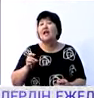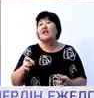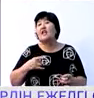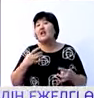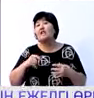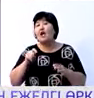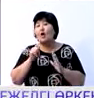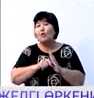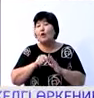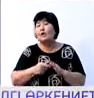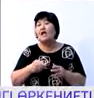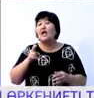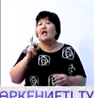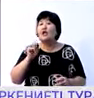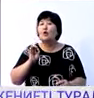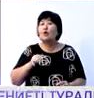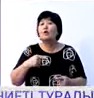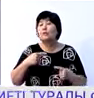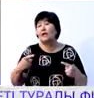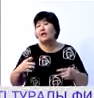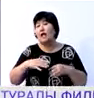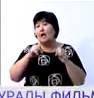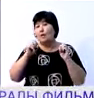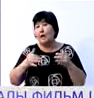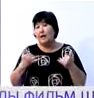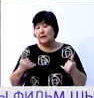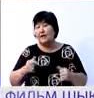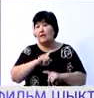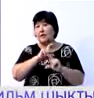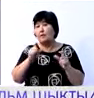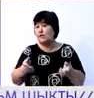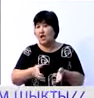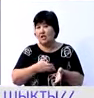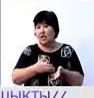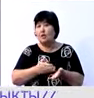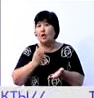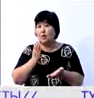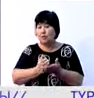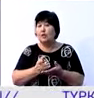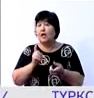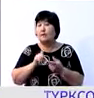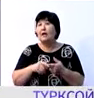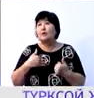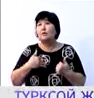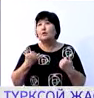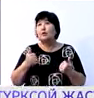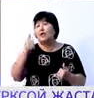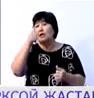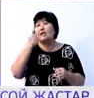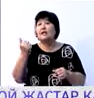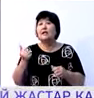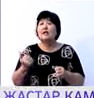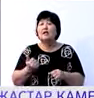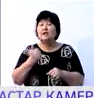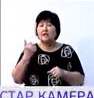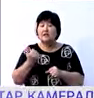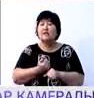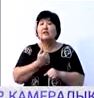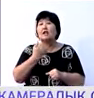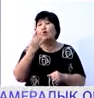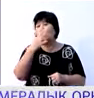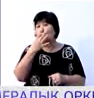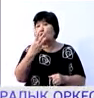невропатолог, кардиолог, аритмолог мамандықтары бұл жергілікті емханаларда тапшыла болуына байланысты. Біз осындай жылына 4 рет ашық есік күн жариялап,